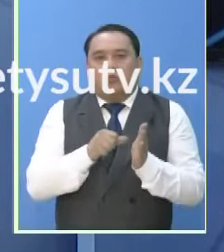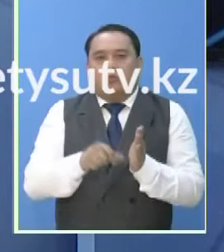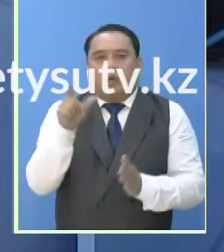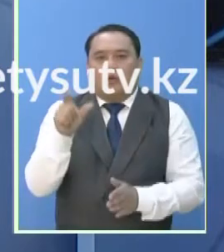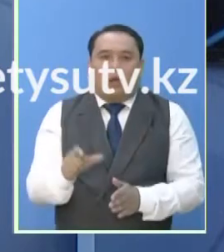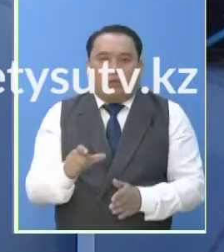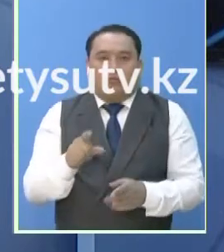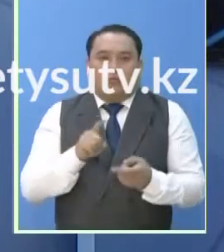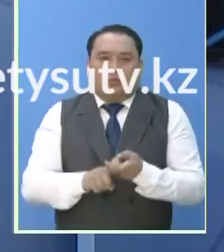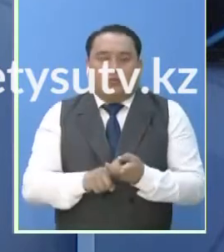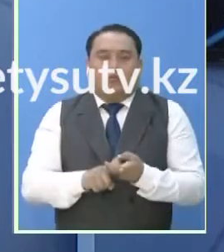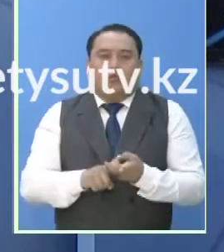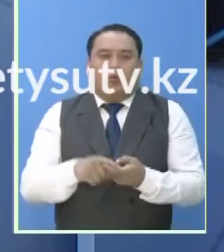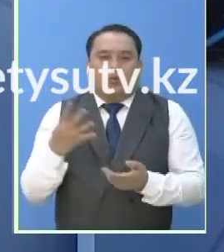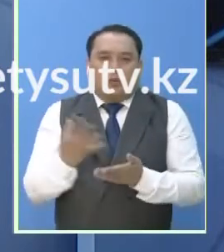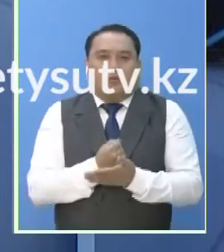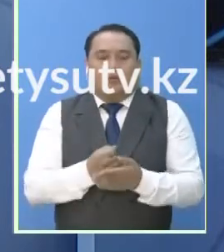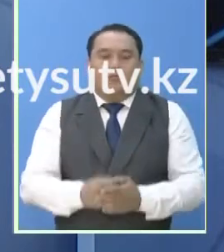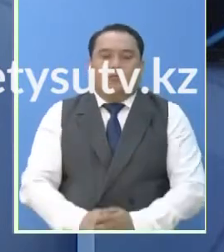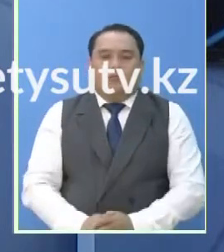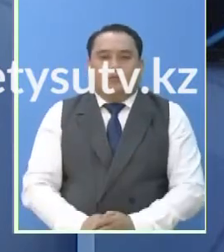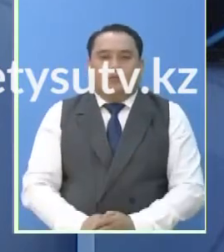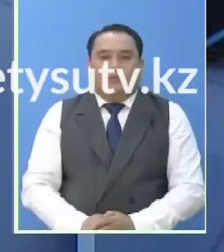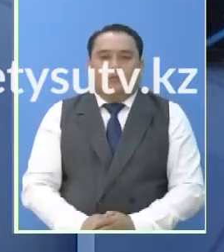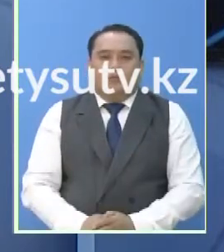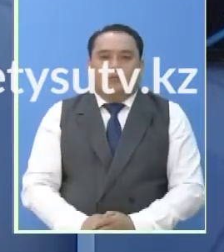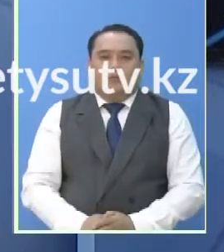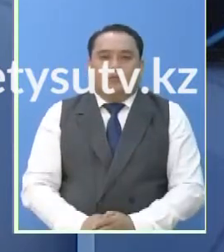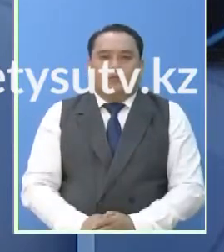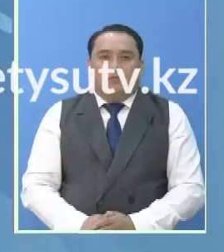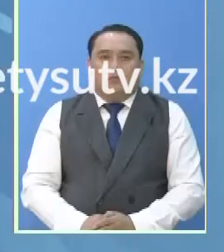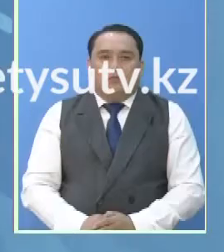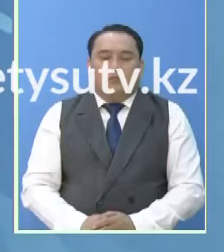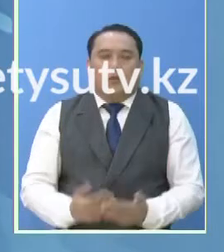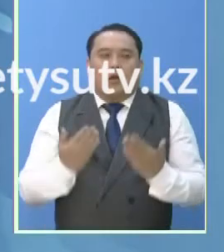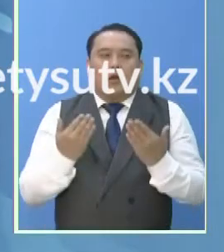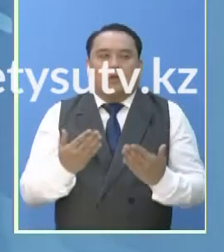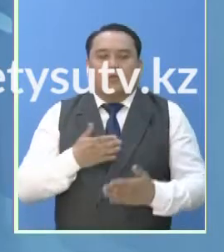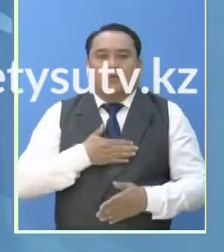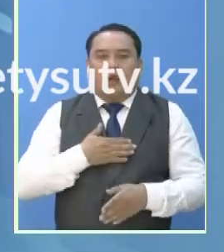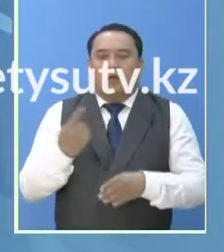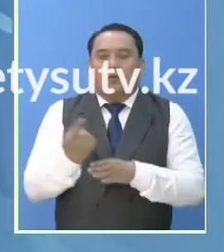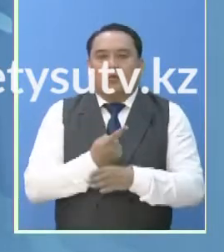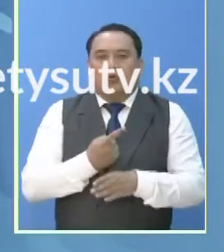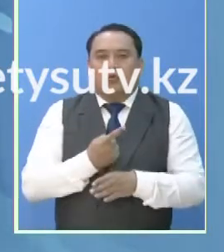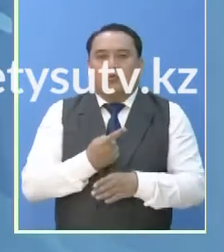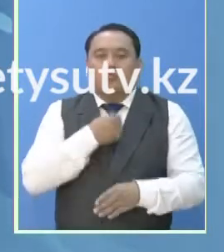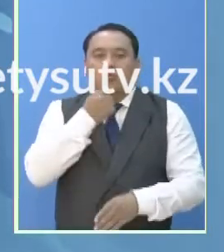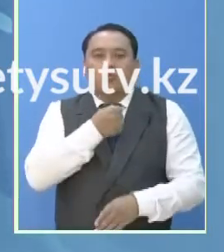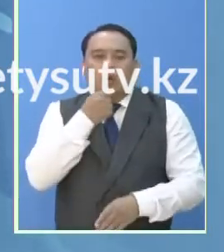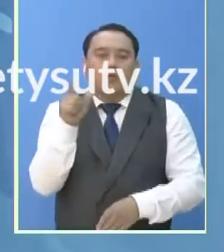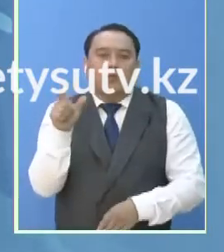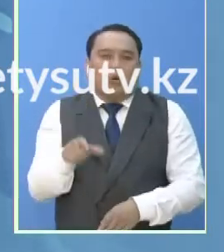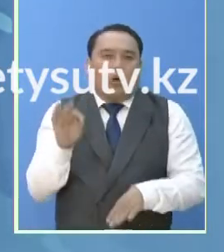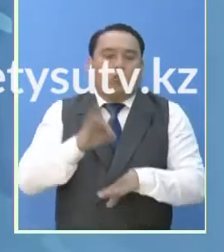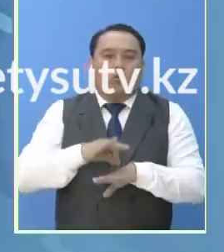адамның айналасында бізде ауру көзі тіркеліп отыр. Бұны енді салыстырмалы түрде мынау бұның алдында ересек адамдардың, сосын созылмалы аурулары